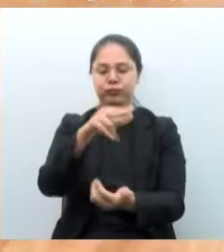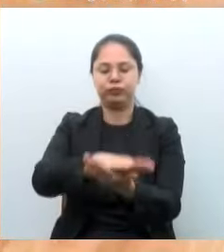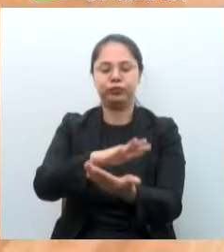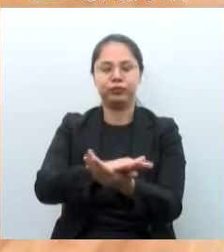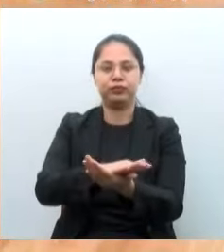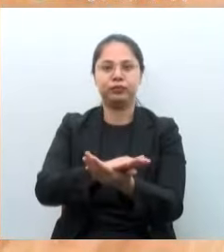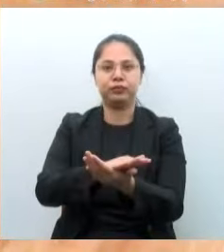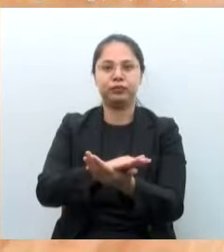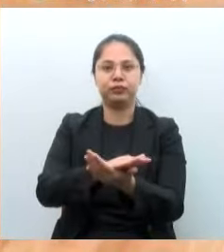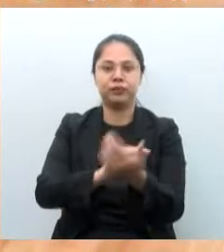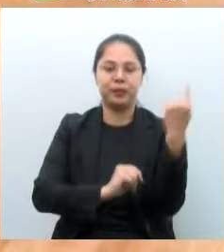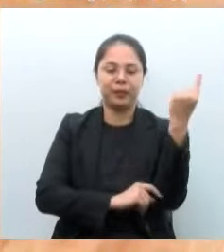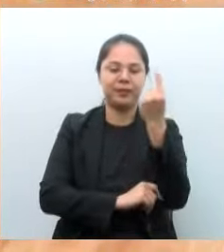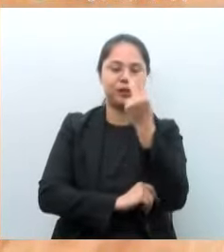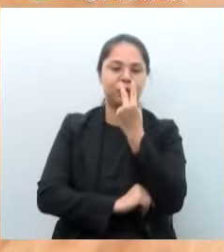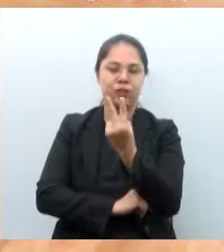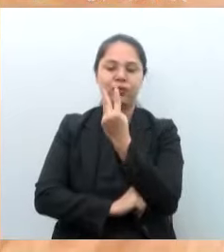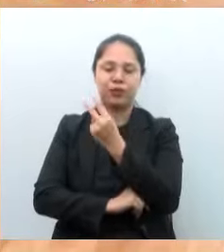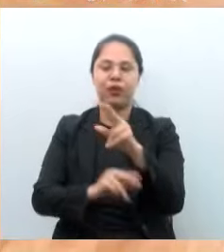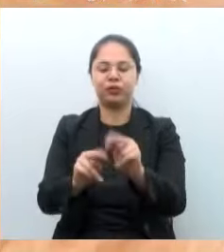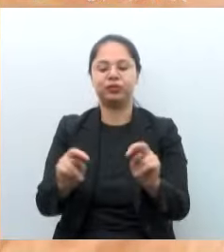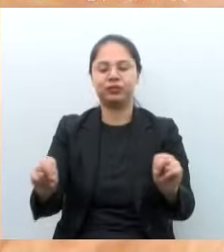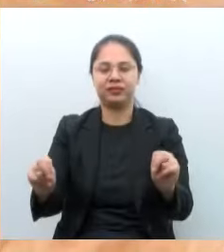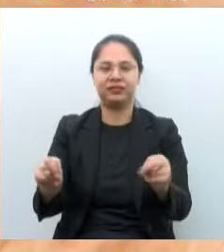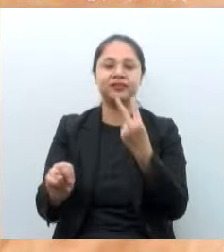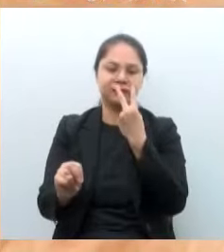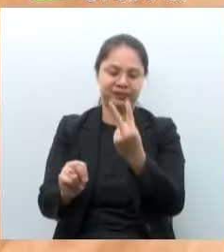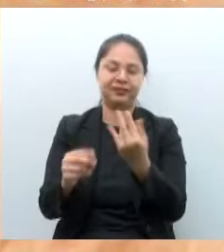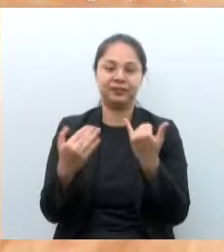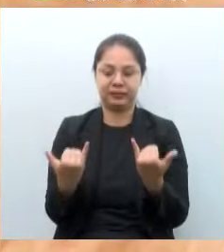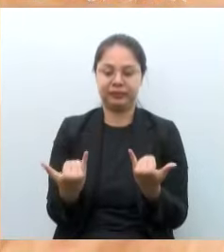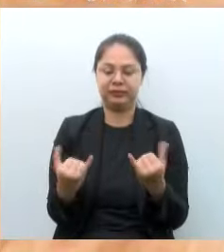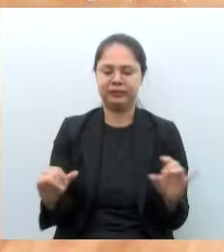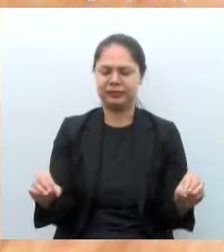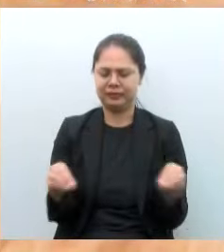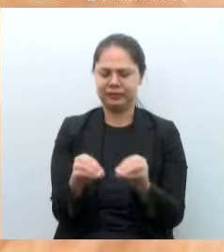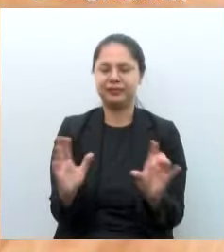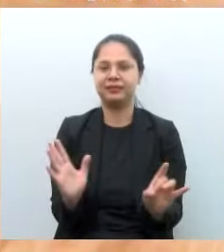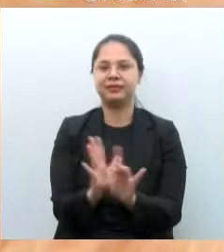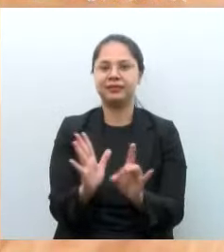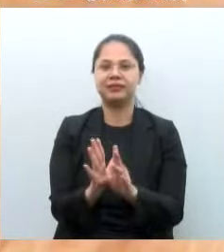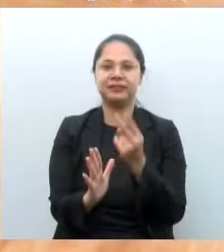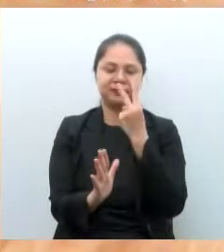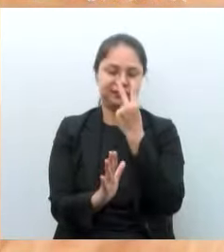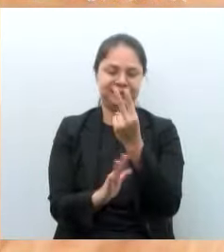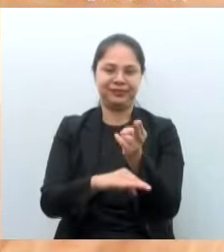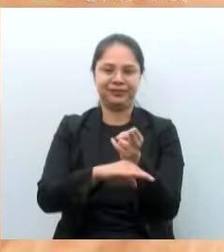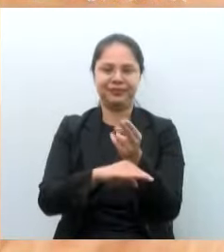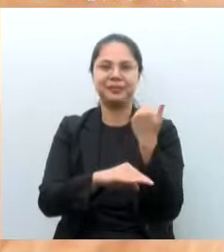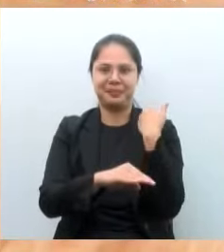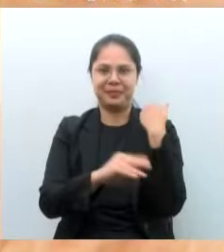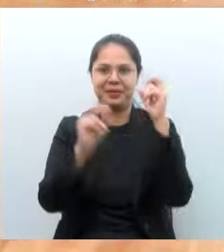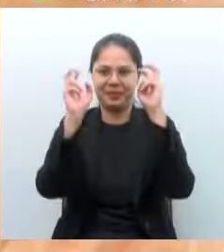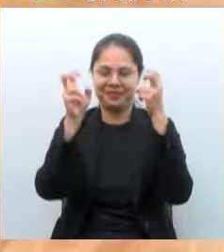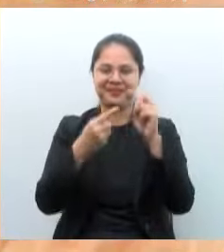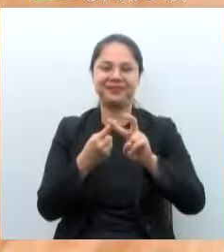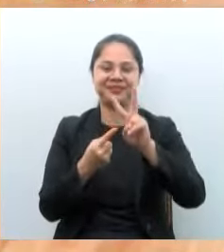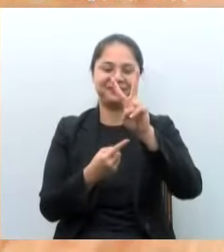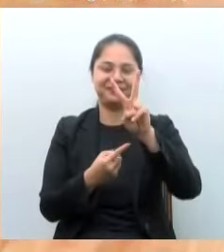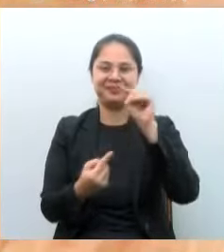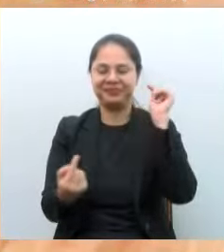ผอ.เขตพาไปทัวร์ของจังหวัดนนทบุรีค่ะท่านผู้ชมทุกท่านคะมาจนถึงช่วงท้ายของรายการแล้วเรามีอีก2เรื่องราวที่จะส่งท้ายกันนะคะกับคอน